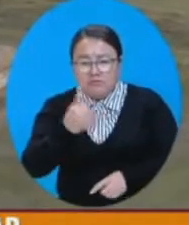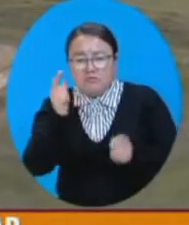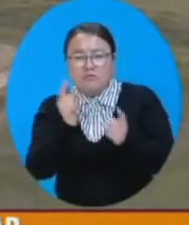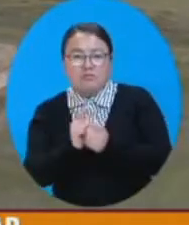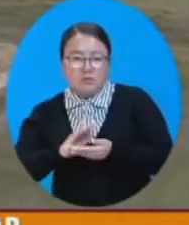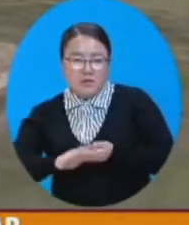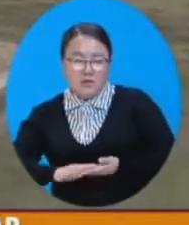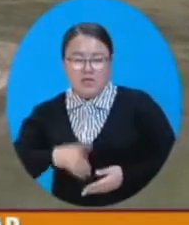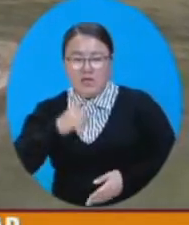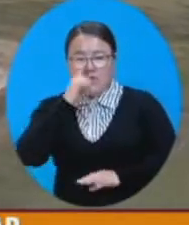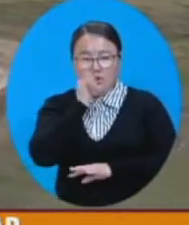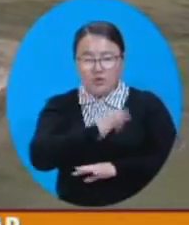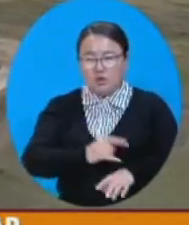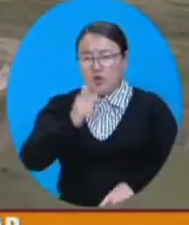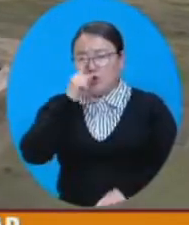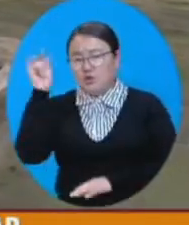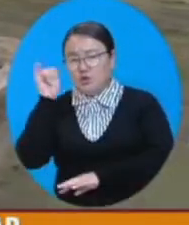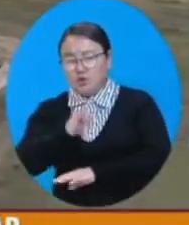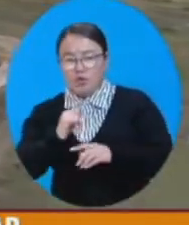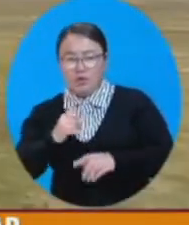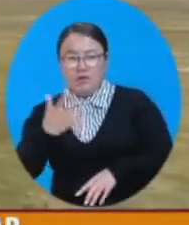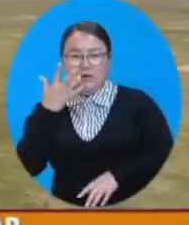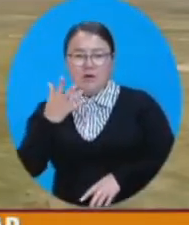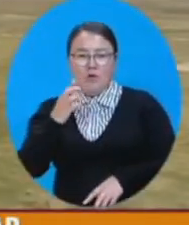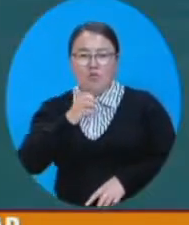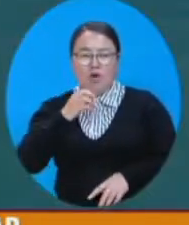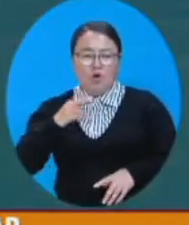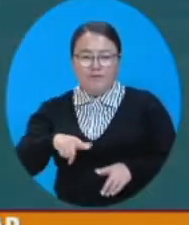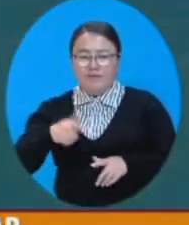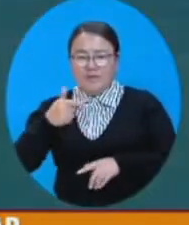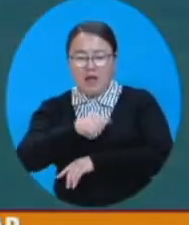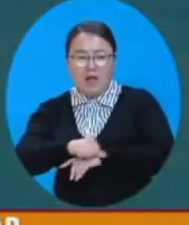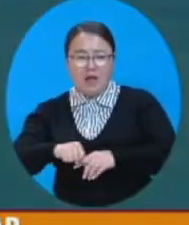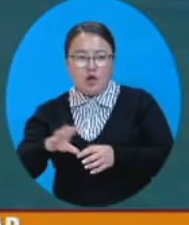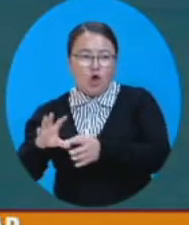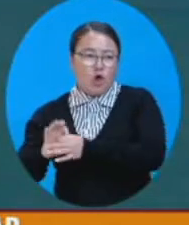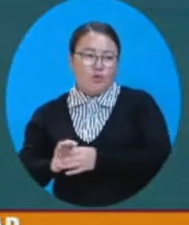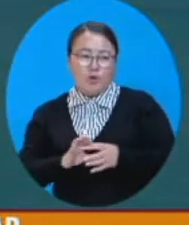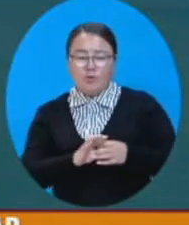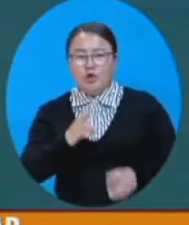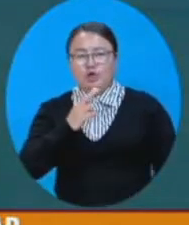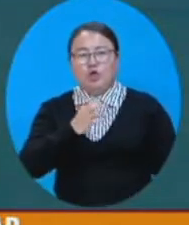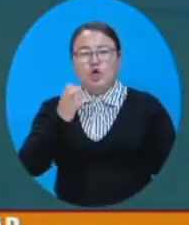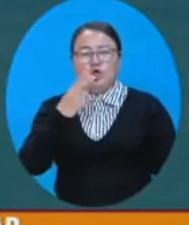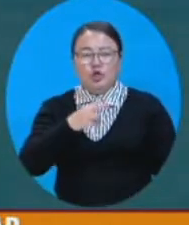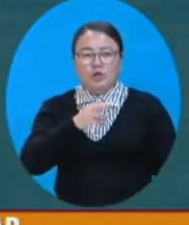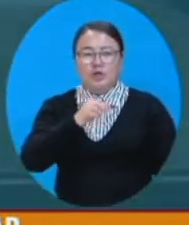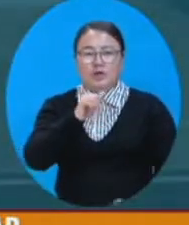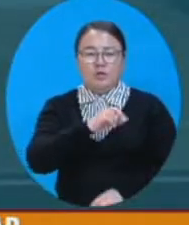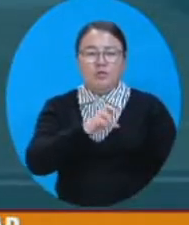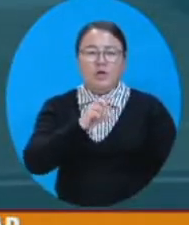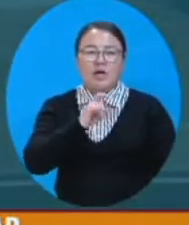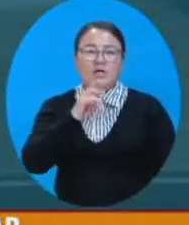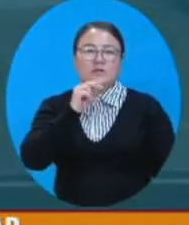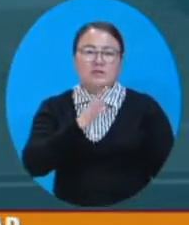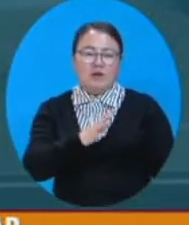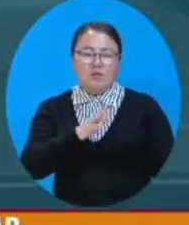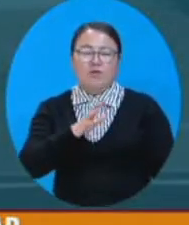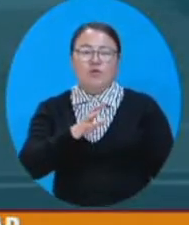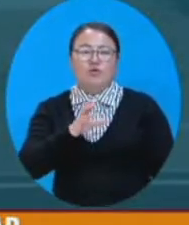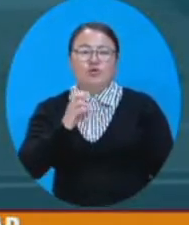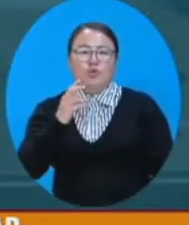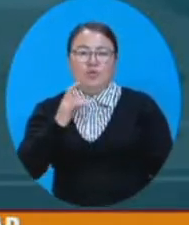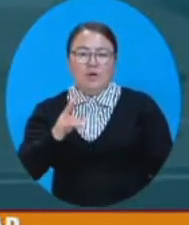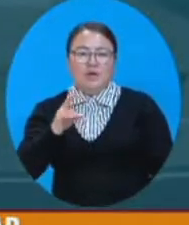Дорнод аймаг бүгд найрамд хятад ард улс Оросын холбооны улстай 5 бомбтар хилэлдэг. Тодорхойлбол Дорнод аймгийн Ирээн цав, Үлхэн, Хавирга,